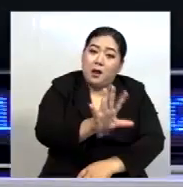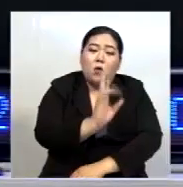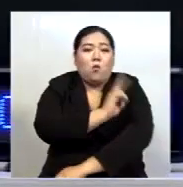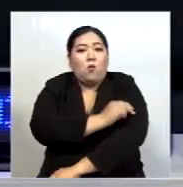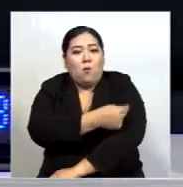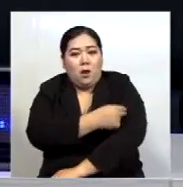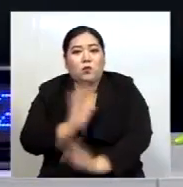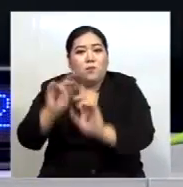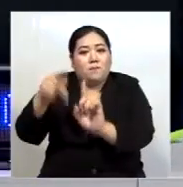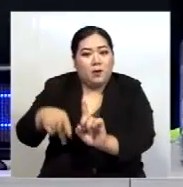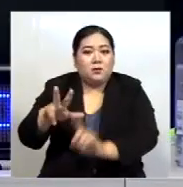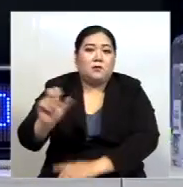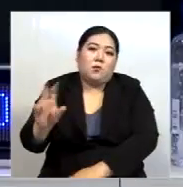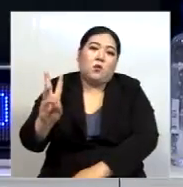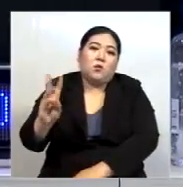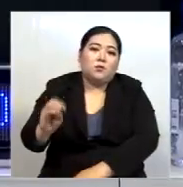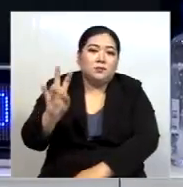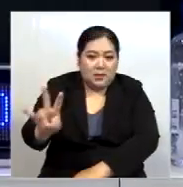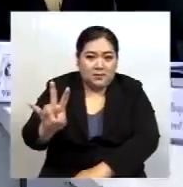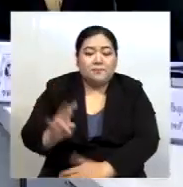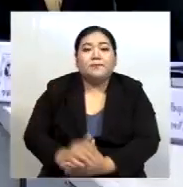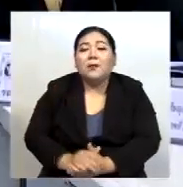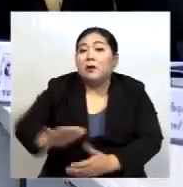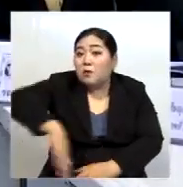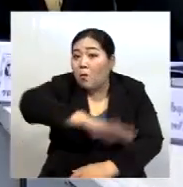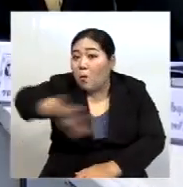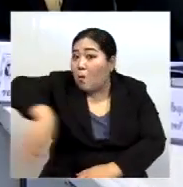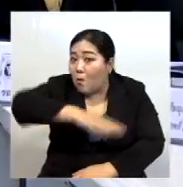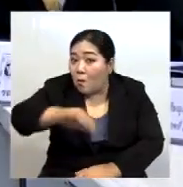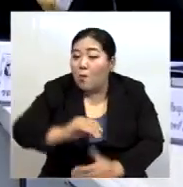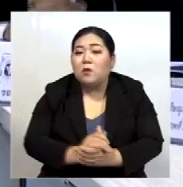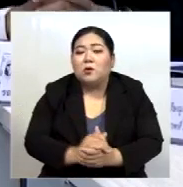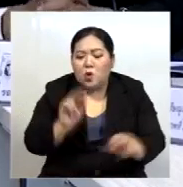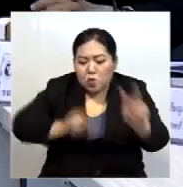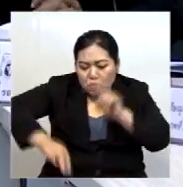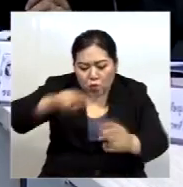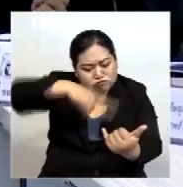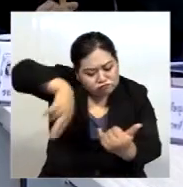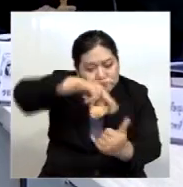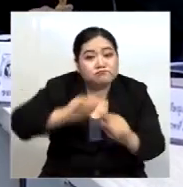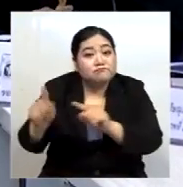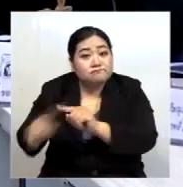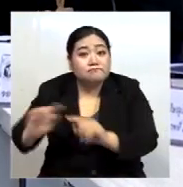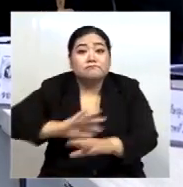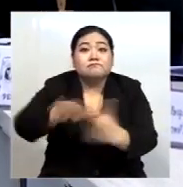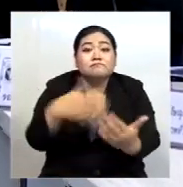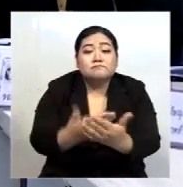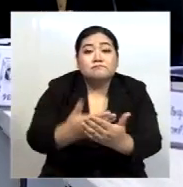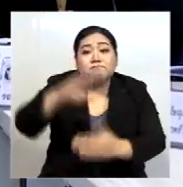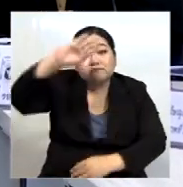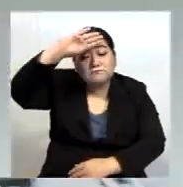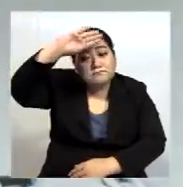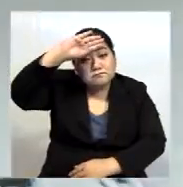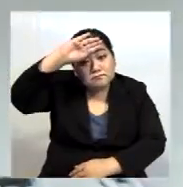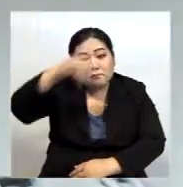าตัวอยู่ในโรงพยาบาล 1,367 คนซึ่งจากการตรวจรักษาทั้งหมดส่วนใหญ่พบว่